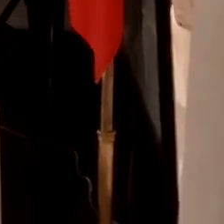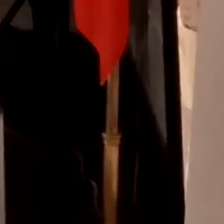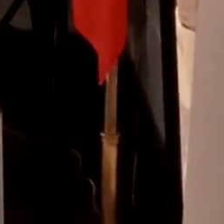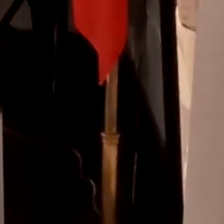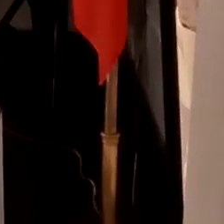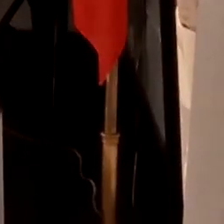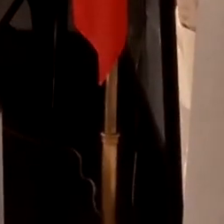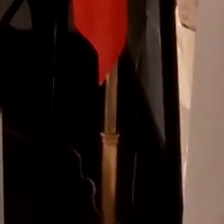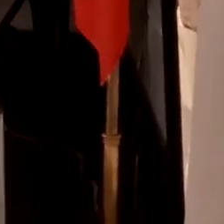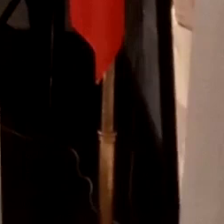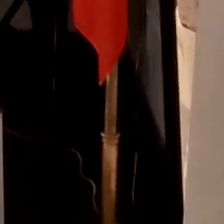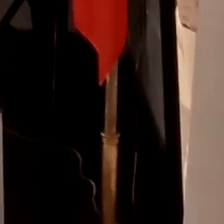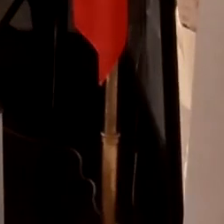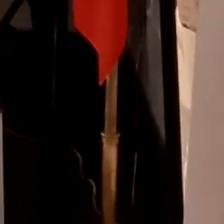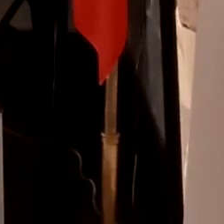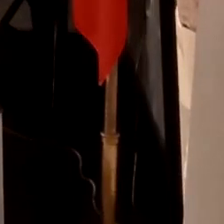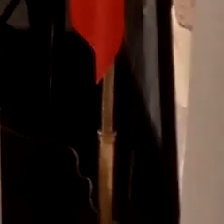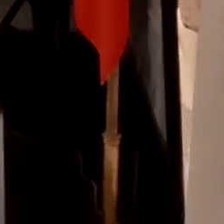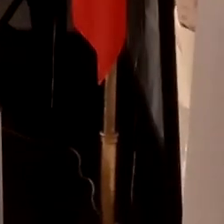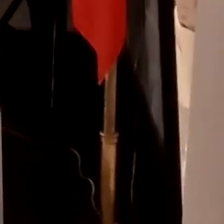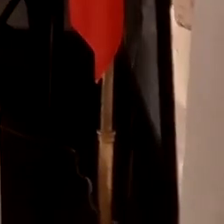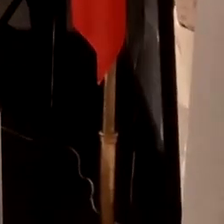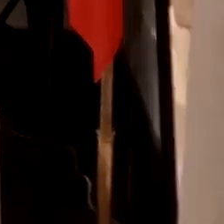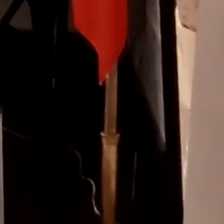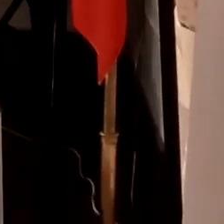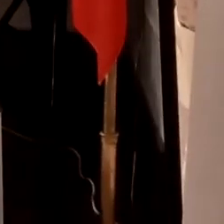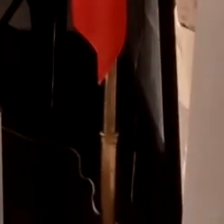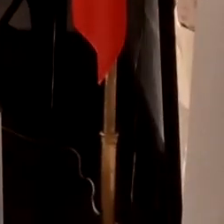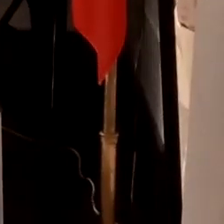ascoltare anche questa interessante presentazione grazie